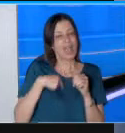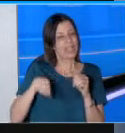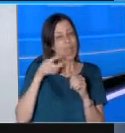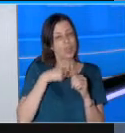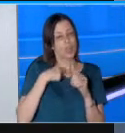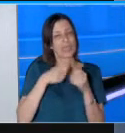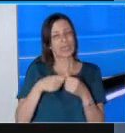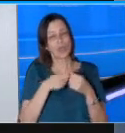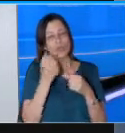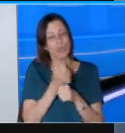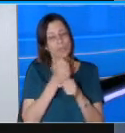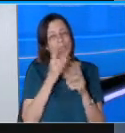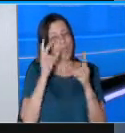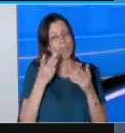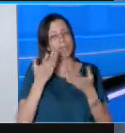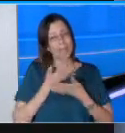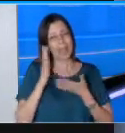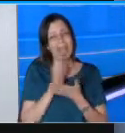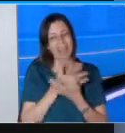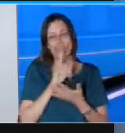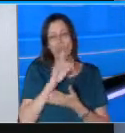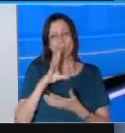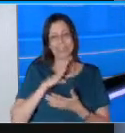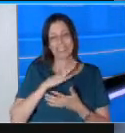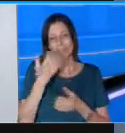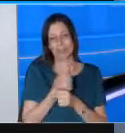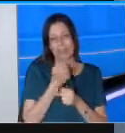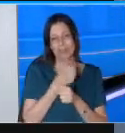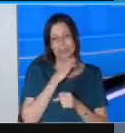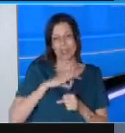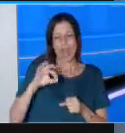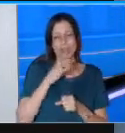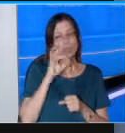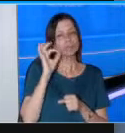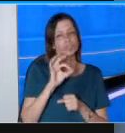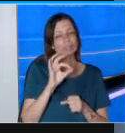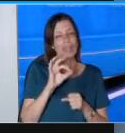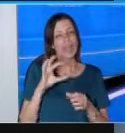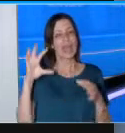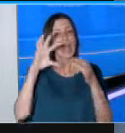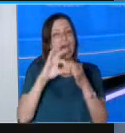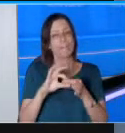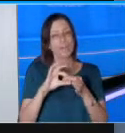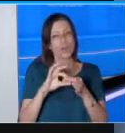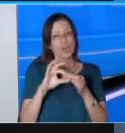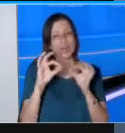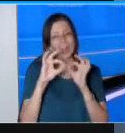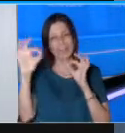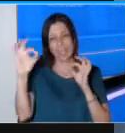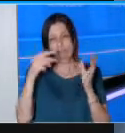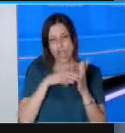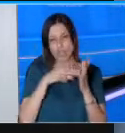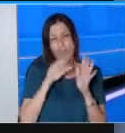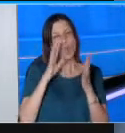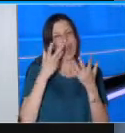ואנחנו כארגון עובדים יכולים לקבל את ההחלטה שאנחנו לא מסכנים את העובדים שלנו לצורך חיבור הקווים. בהחלט יכול להיות שיש כאן